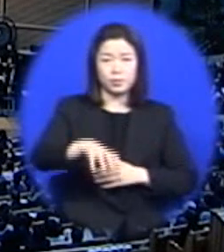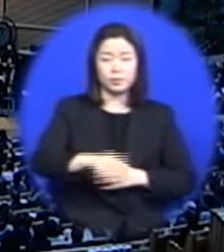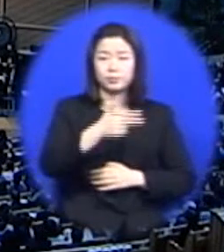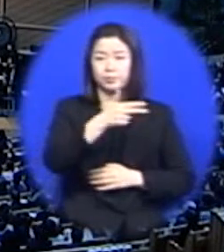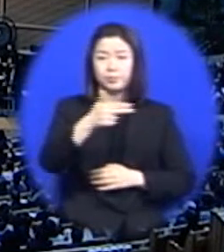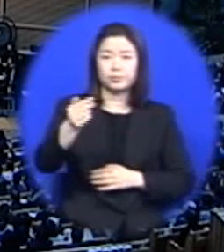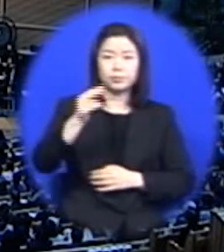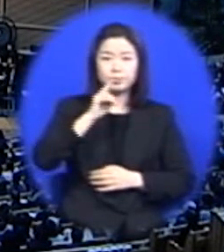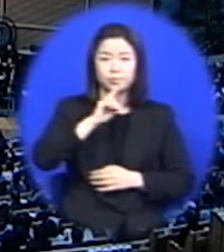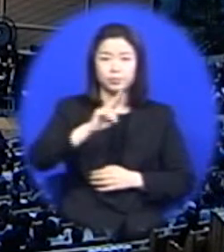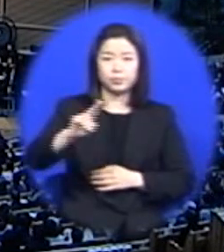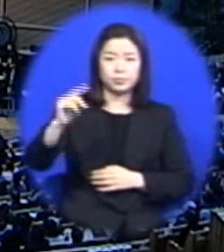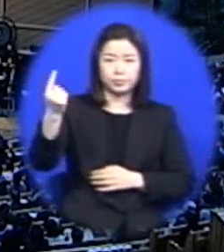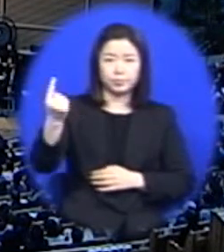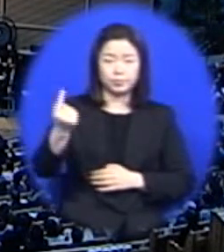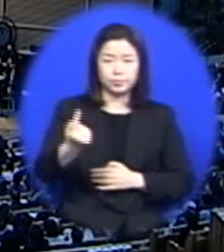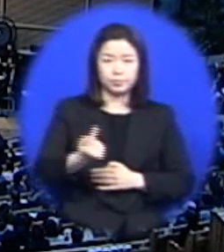주여